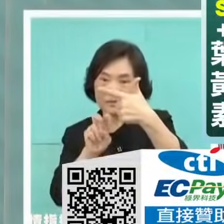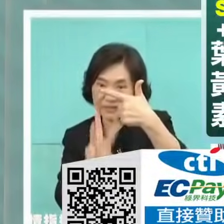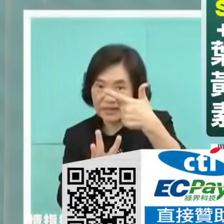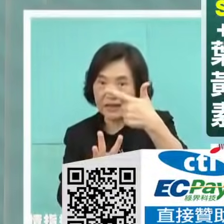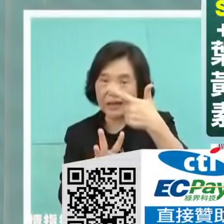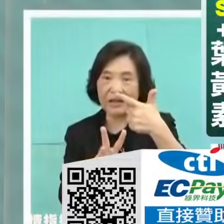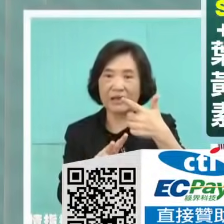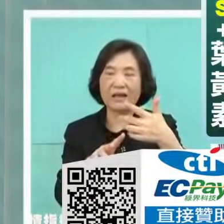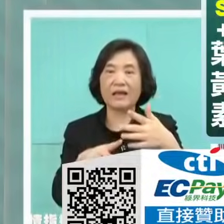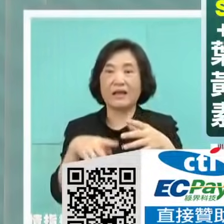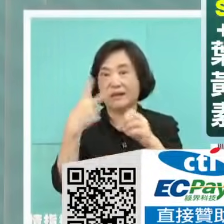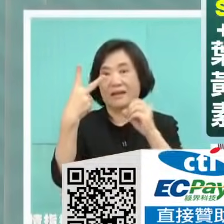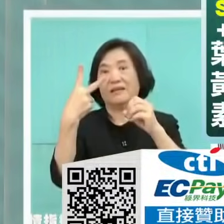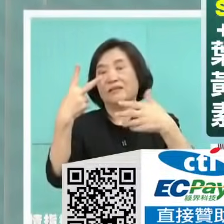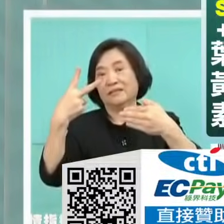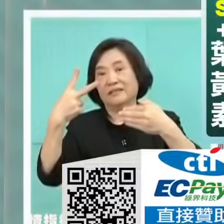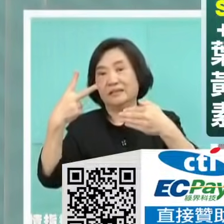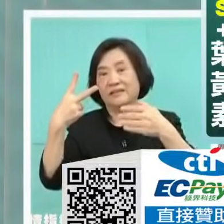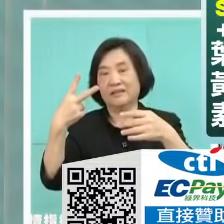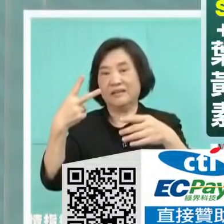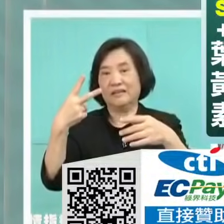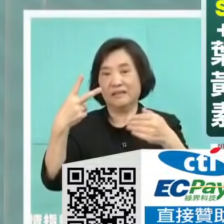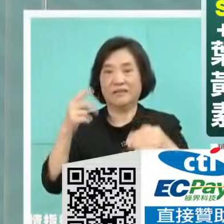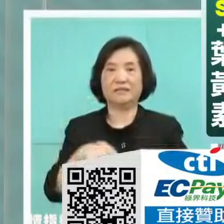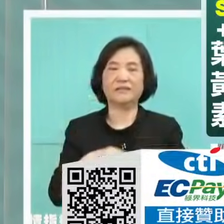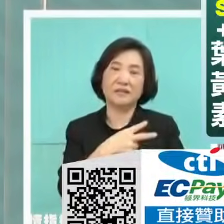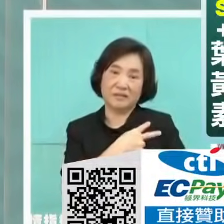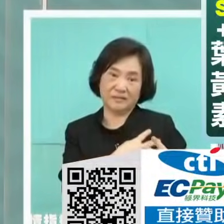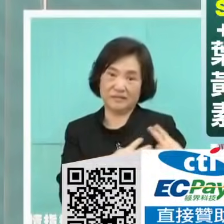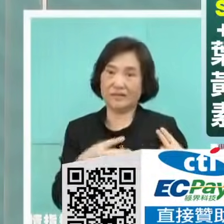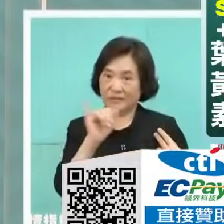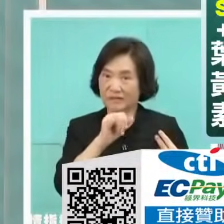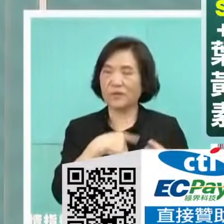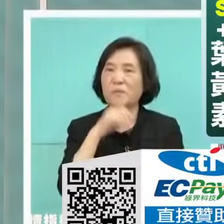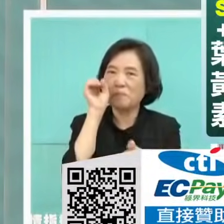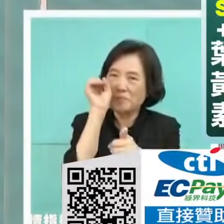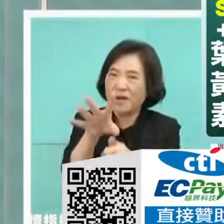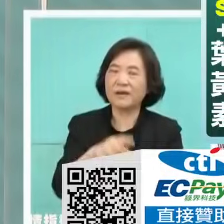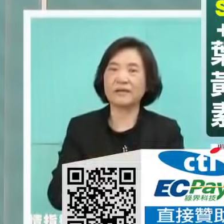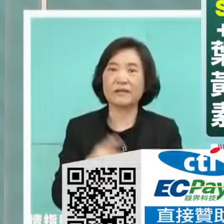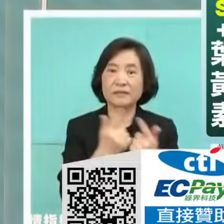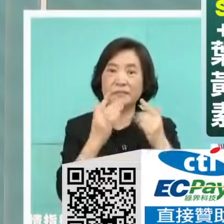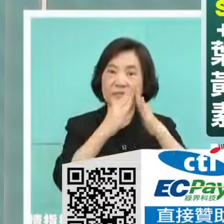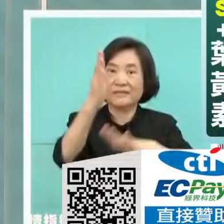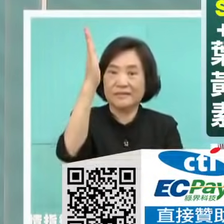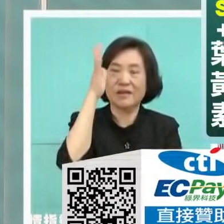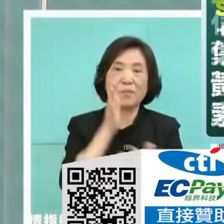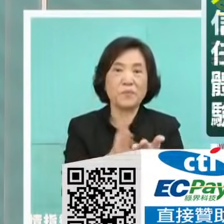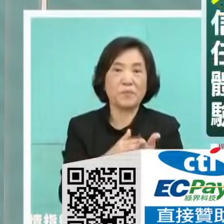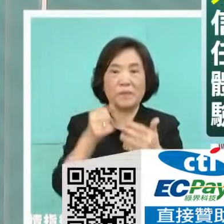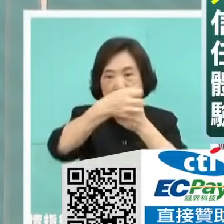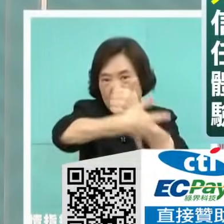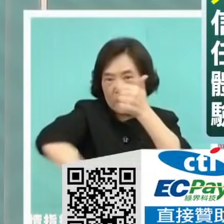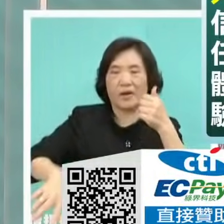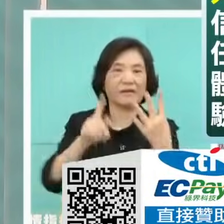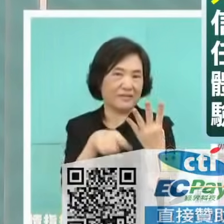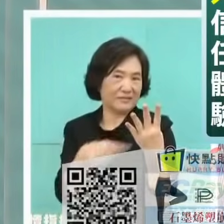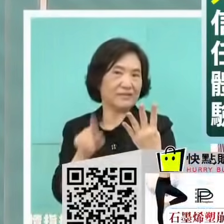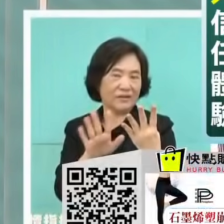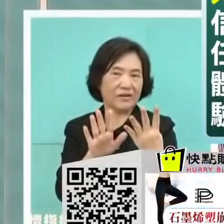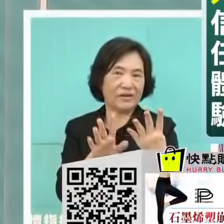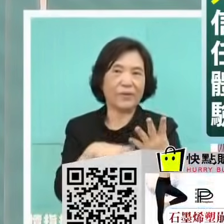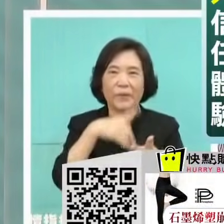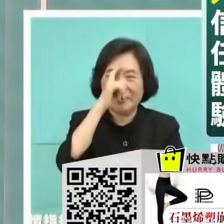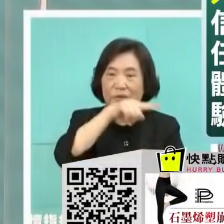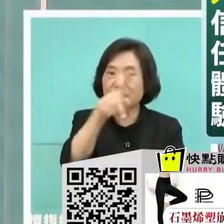2021年6月23号2:09:00。蔡慧珍姐姐，我必须跟你说，台北市政府的发言人体系有4位，希